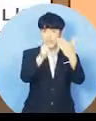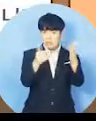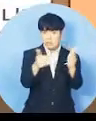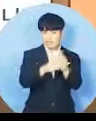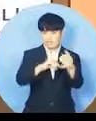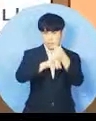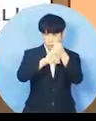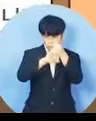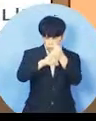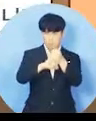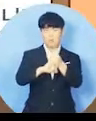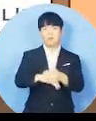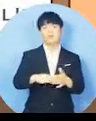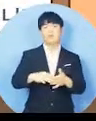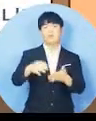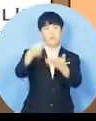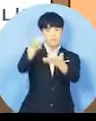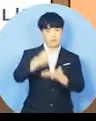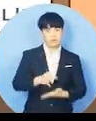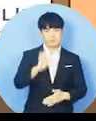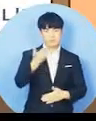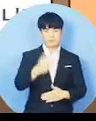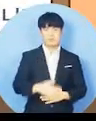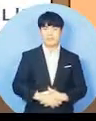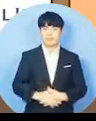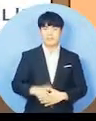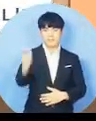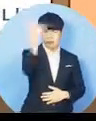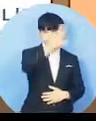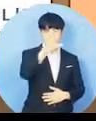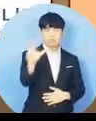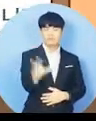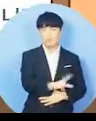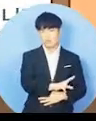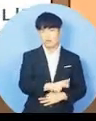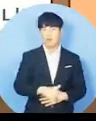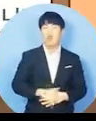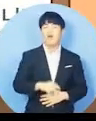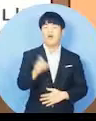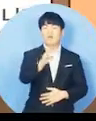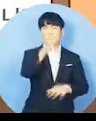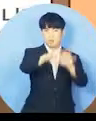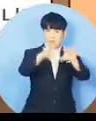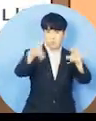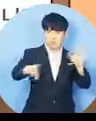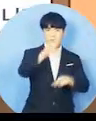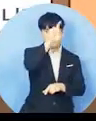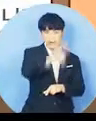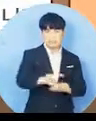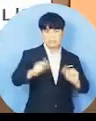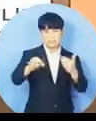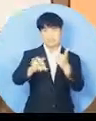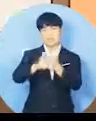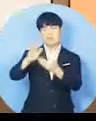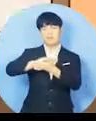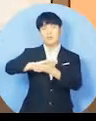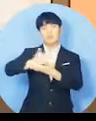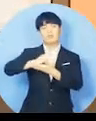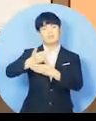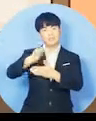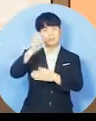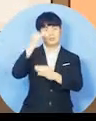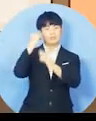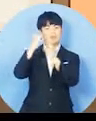납부는 전국 모든 금융기관에서 통장, 현금카드, 신용카드로 납부할 수 있으며 지방세 포털 시스템인 위택스